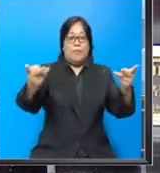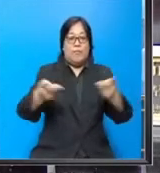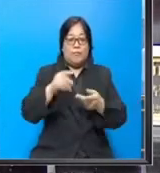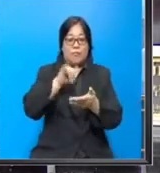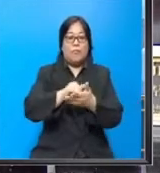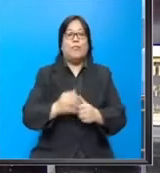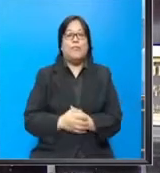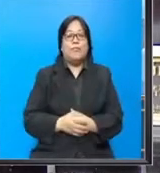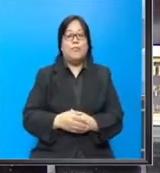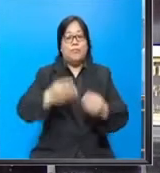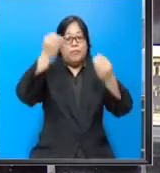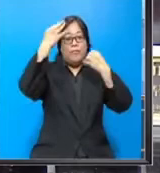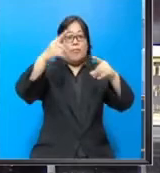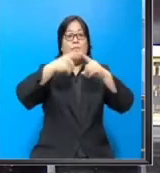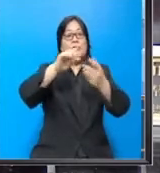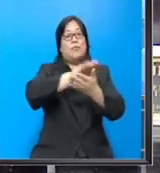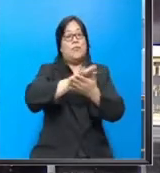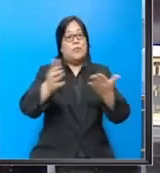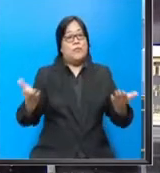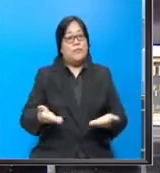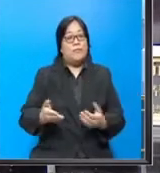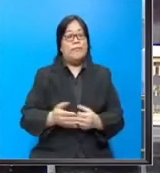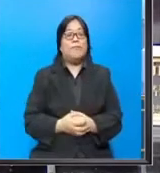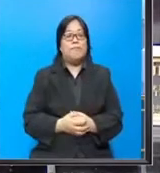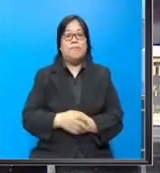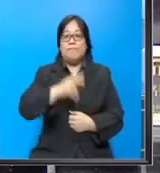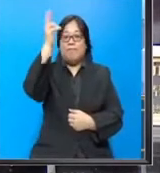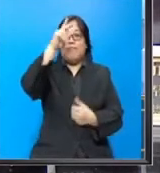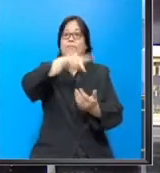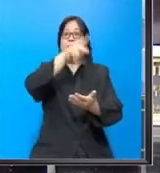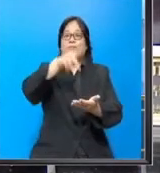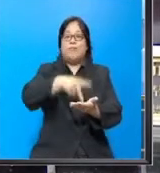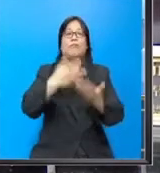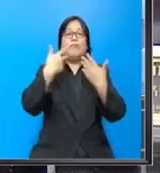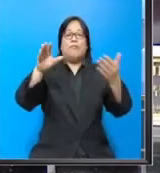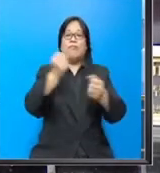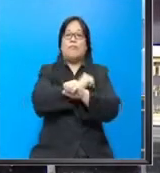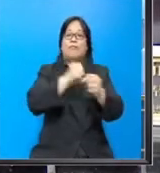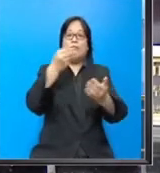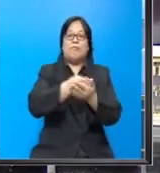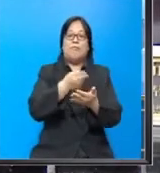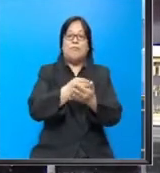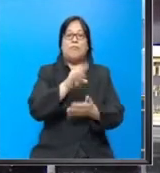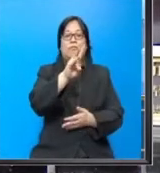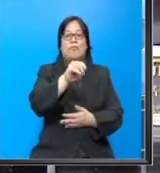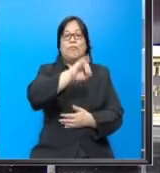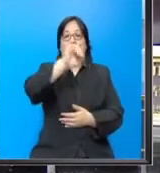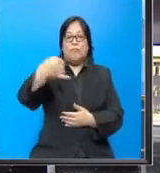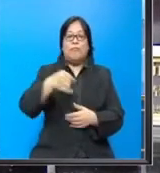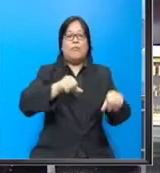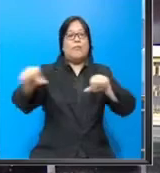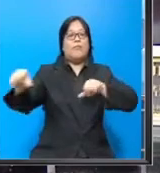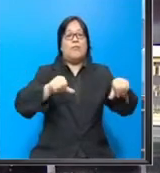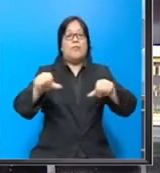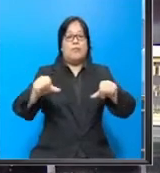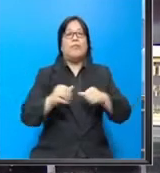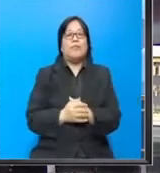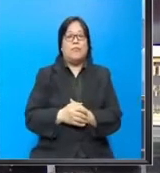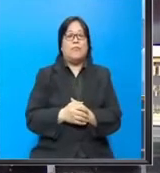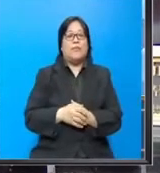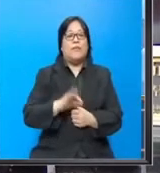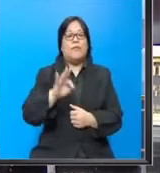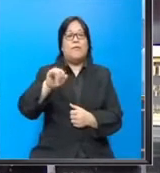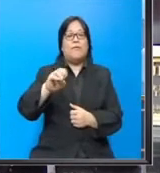untuk malam anda waymuli juga Kerajaan pusat telp umum peruntukkan sebanyak 70juta bagi activity ekologikal